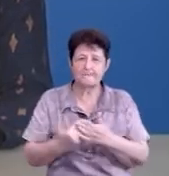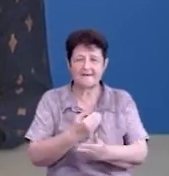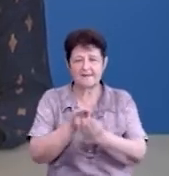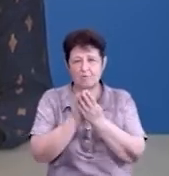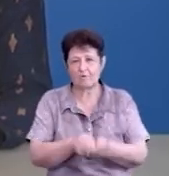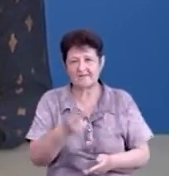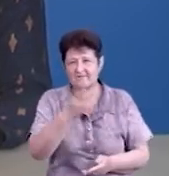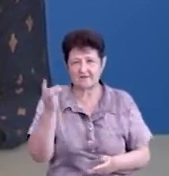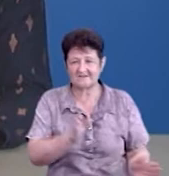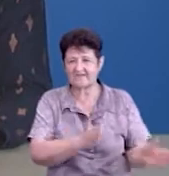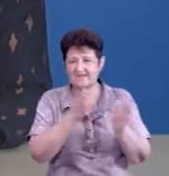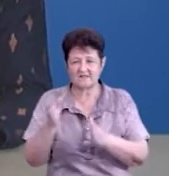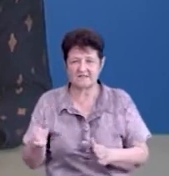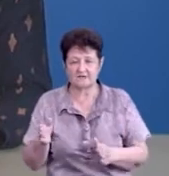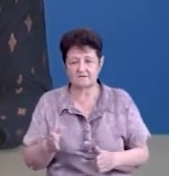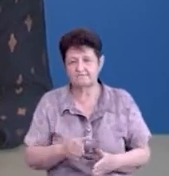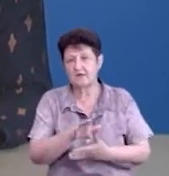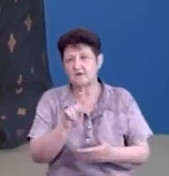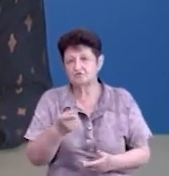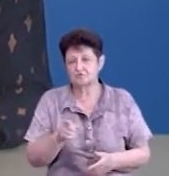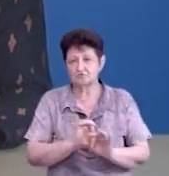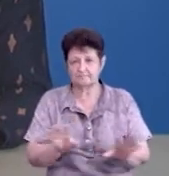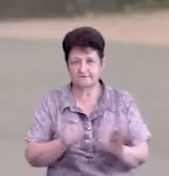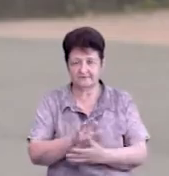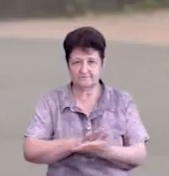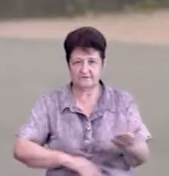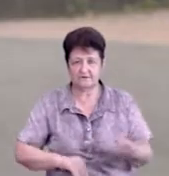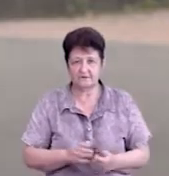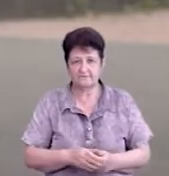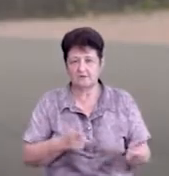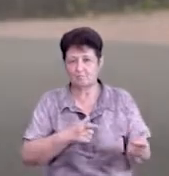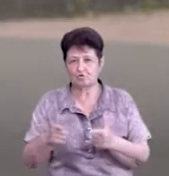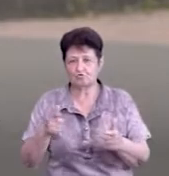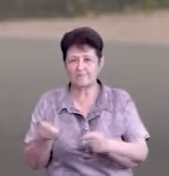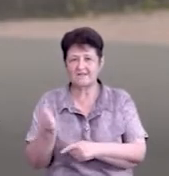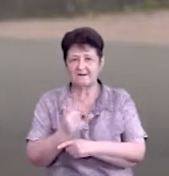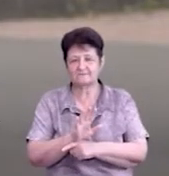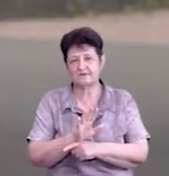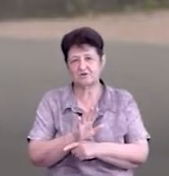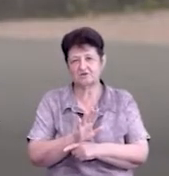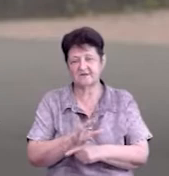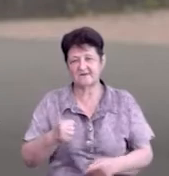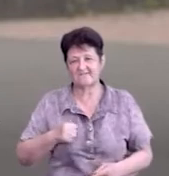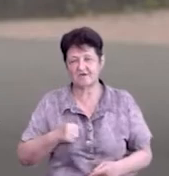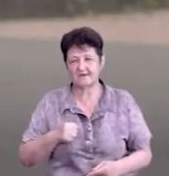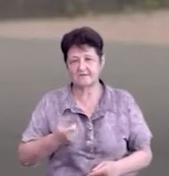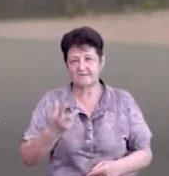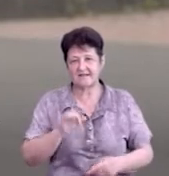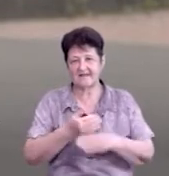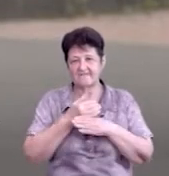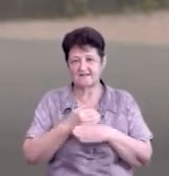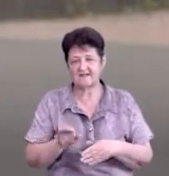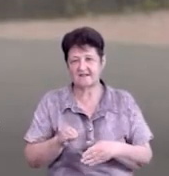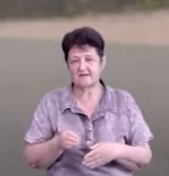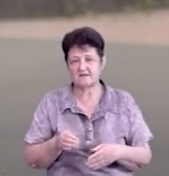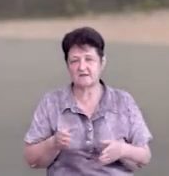двічі відкладали. Чому, розбиралася Дар'я Янушкевич. Подготовили розпорядження воєнним для виділення салютної